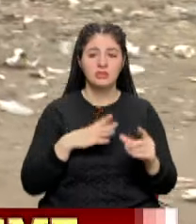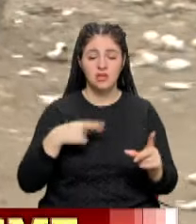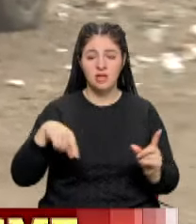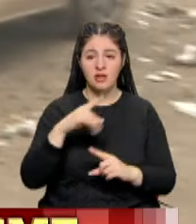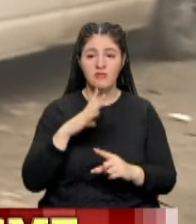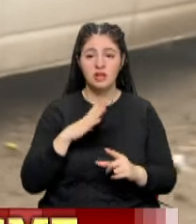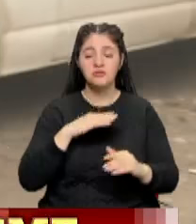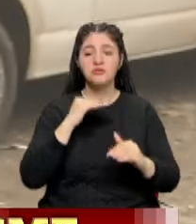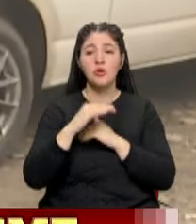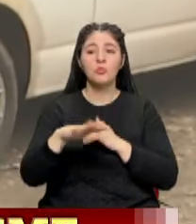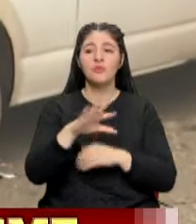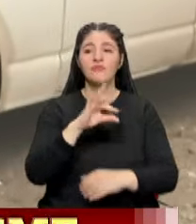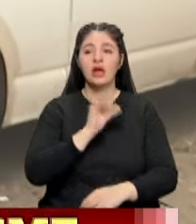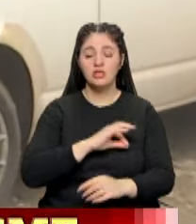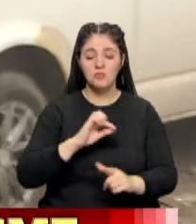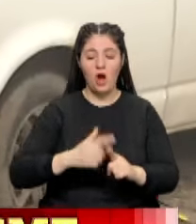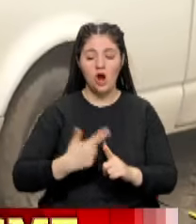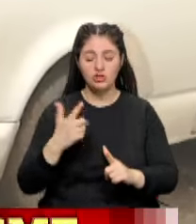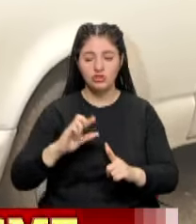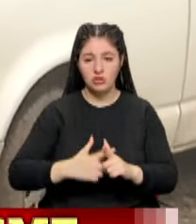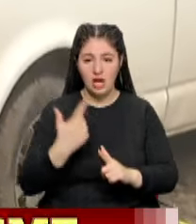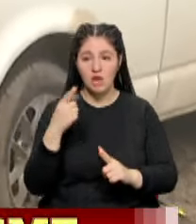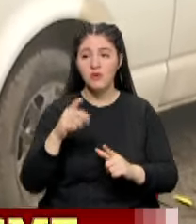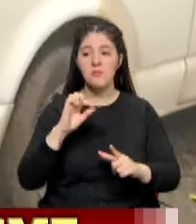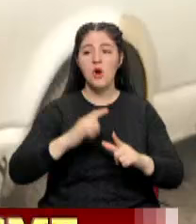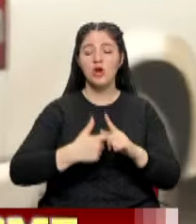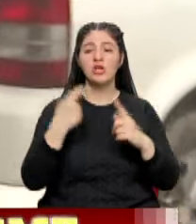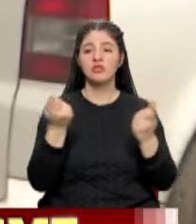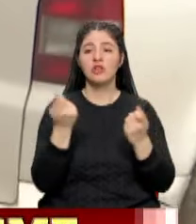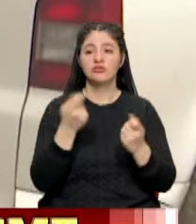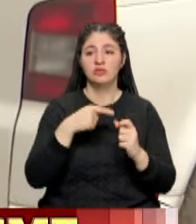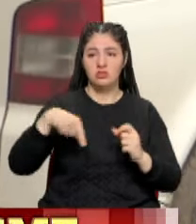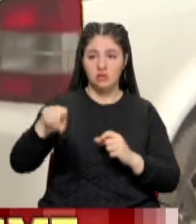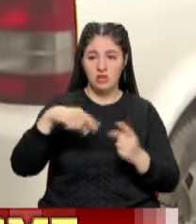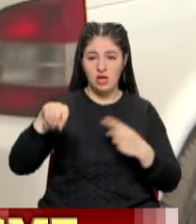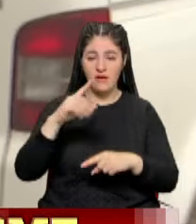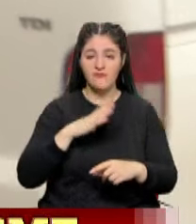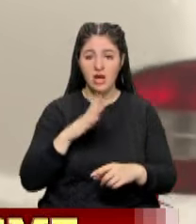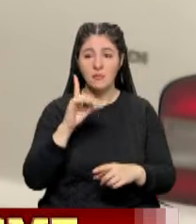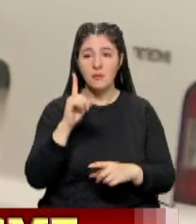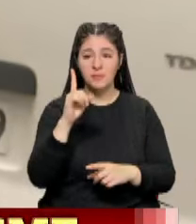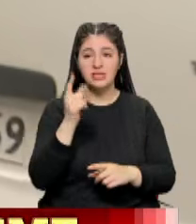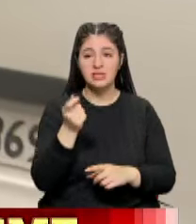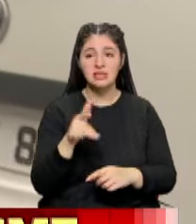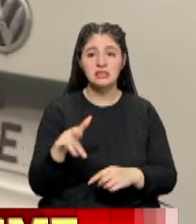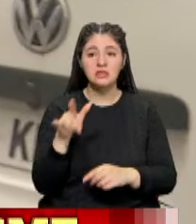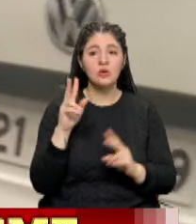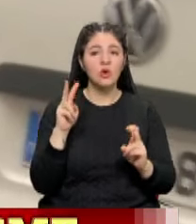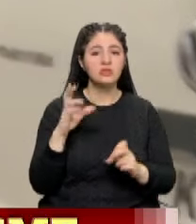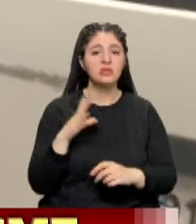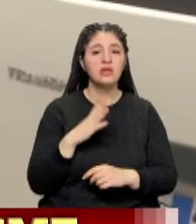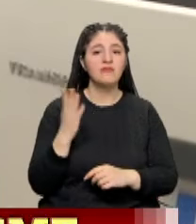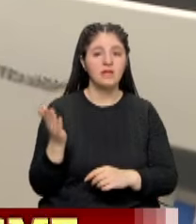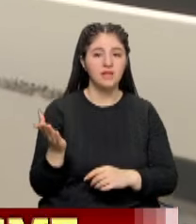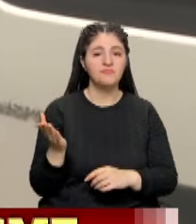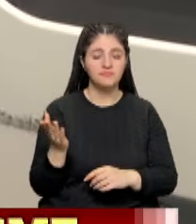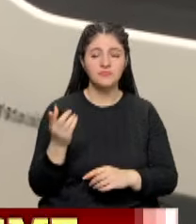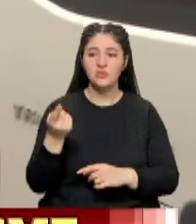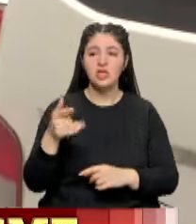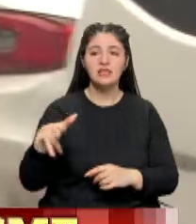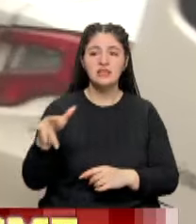var. Toplum yararına projeler, bu projelerde çalıştırılanlar var ama bir işsizlik meselesi de var. O